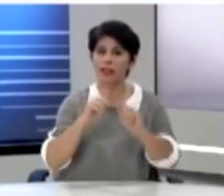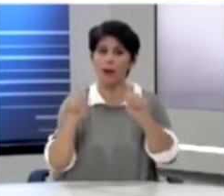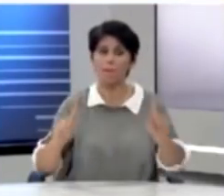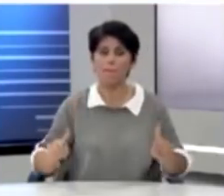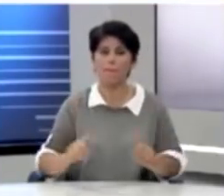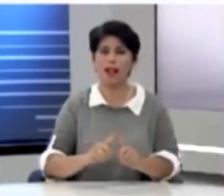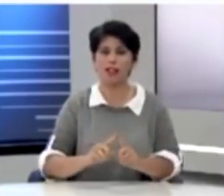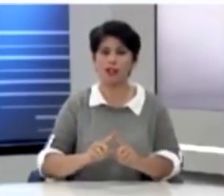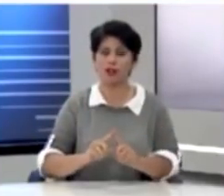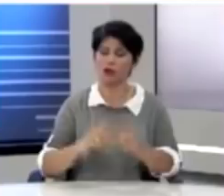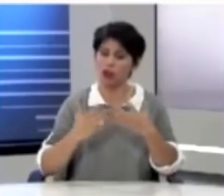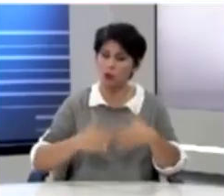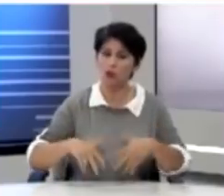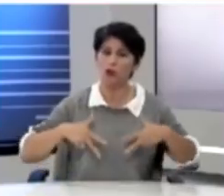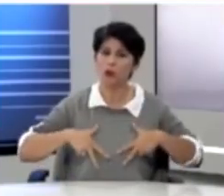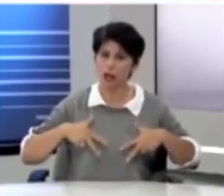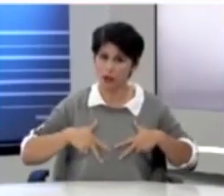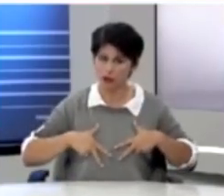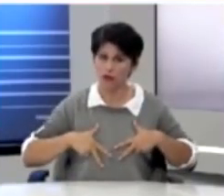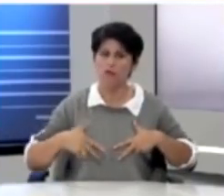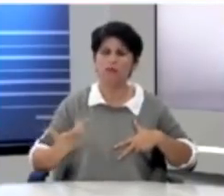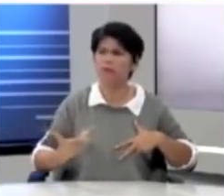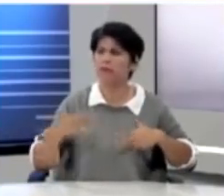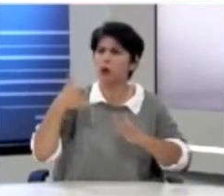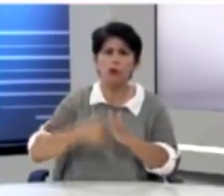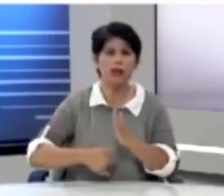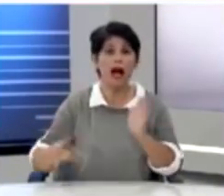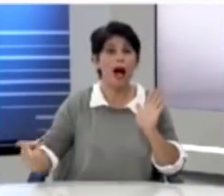πλαίσιο λειτουργίας του κράτους, όπου πρακτικά